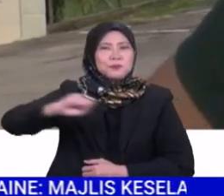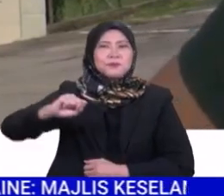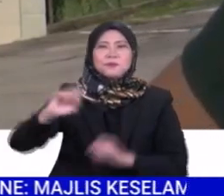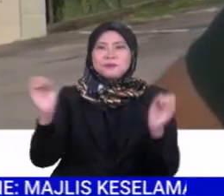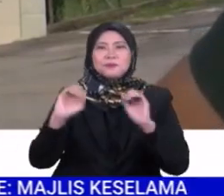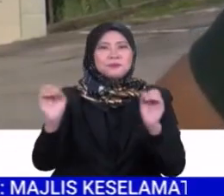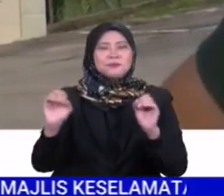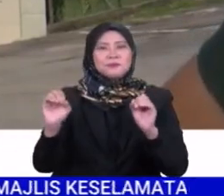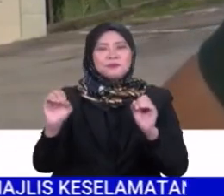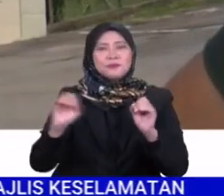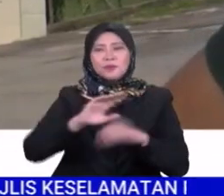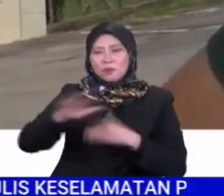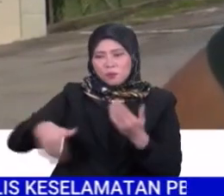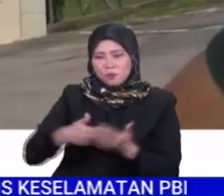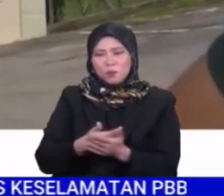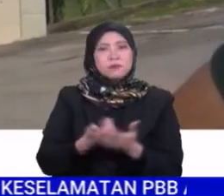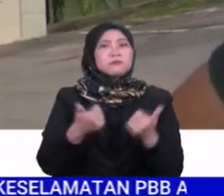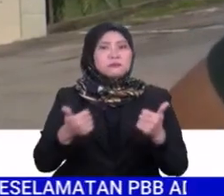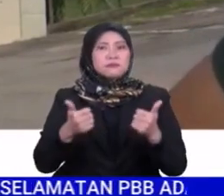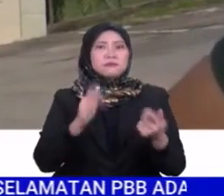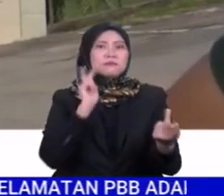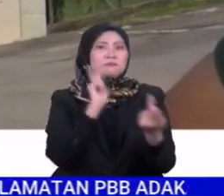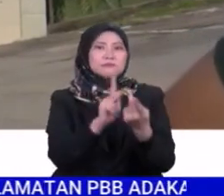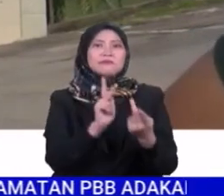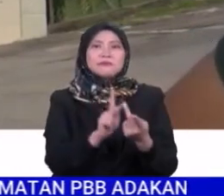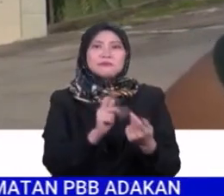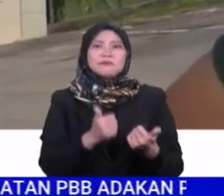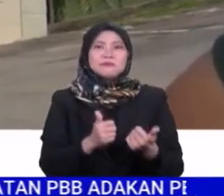atau mana-mana pihak. Nampaknya mereka macam mematuhi.